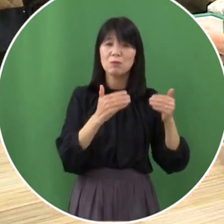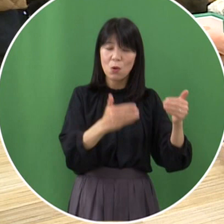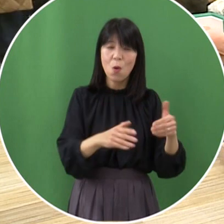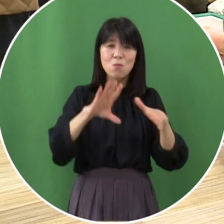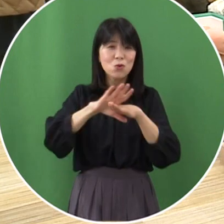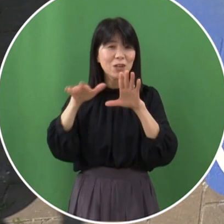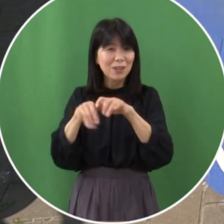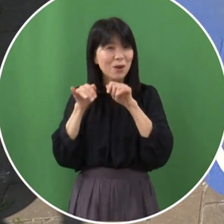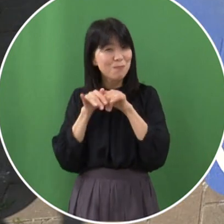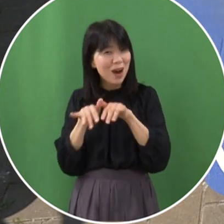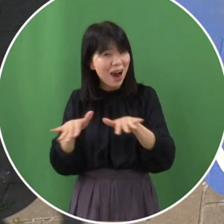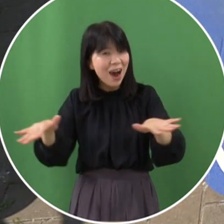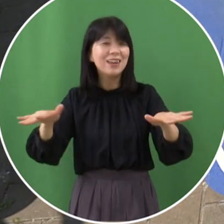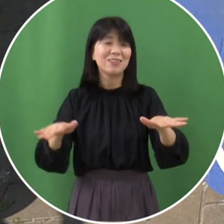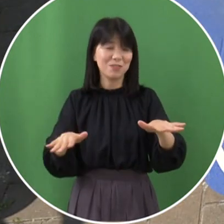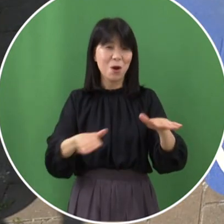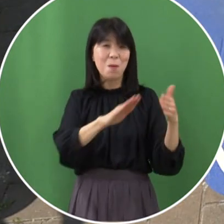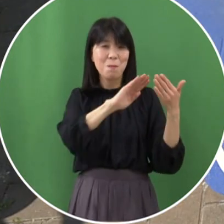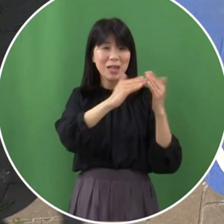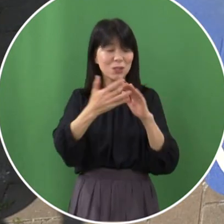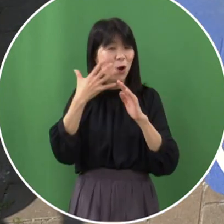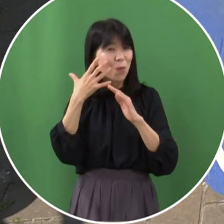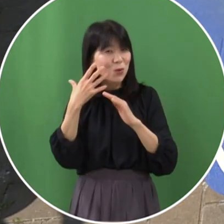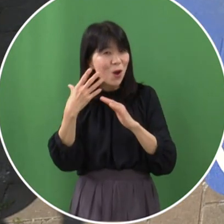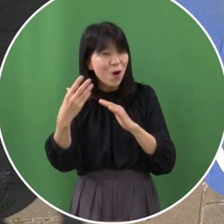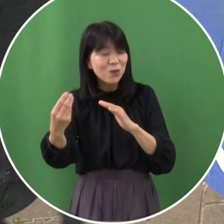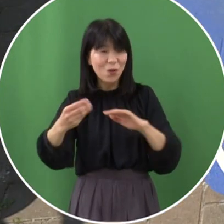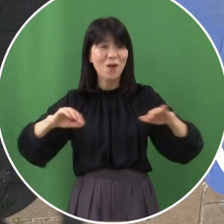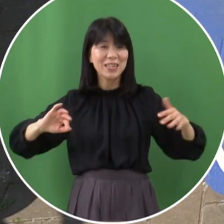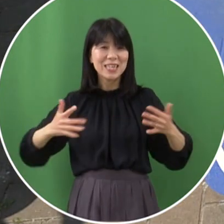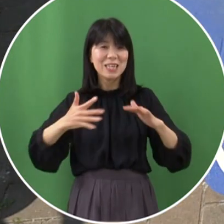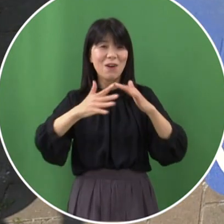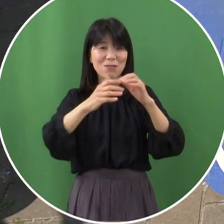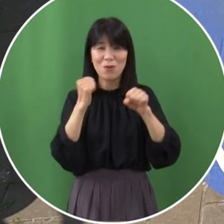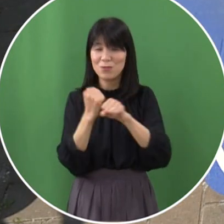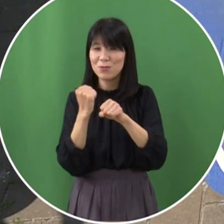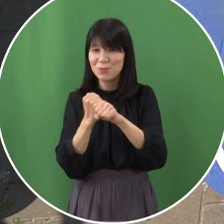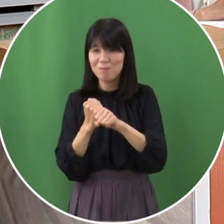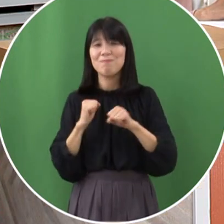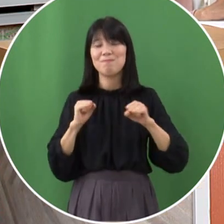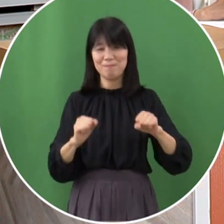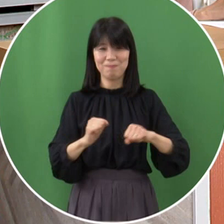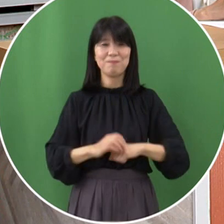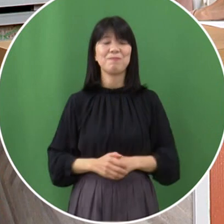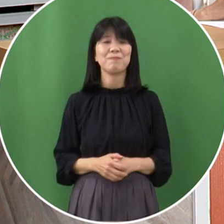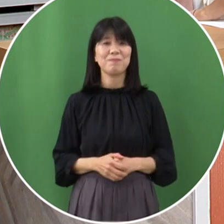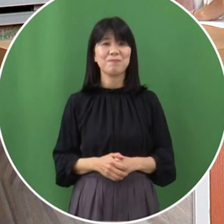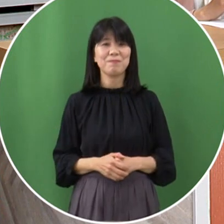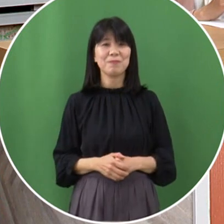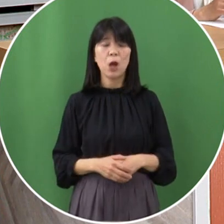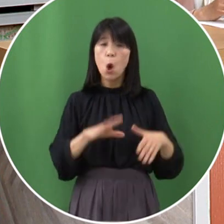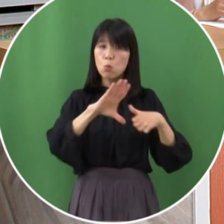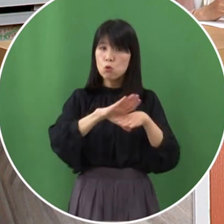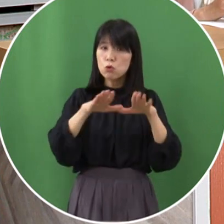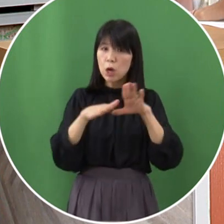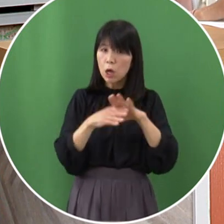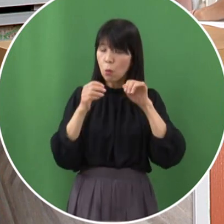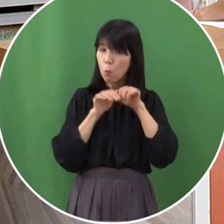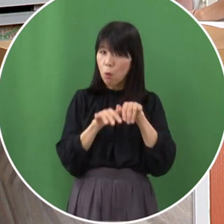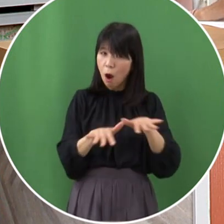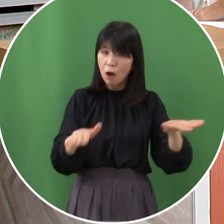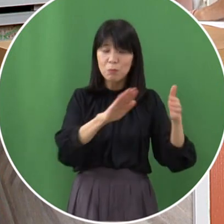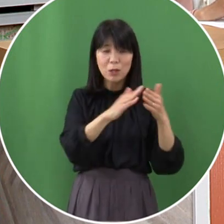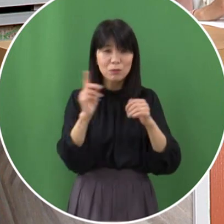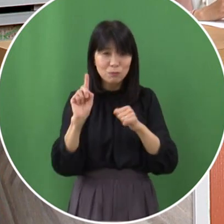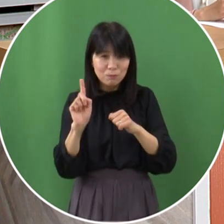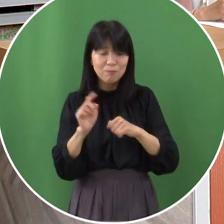の推進や街の魅力を生かしたにぎわいの創出に取り組みます。 文化の香る街といいますと、明石